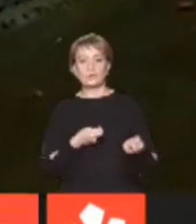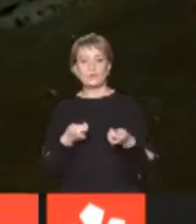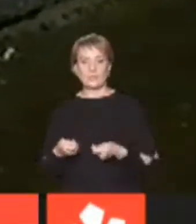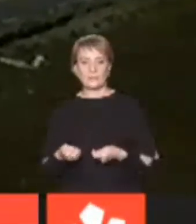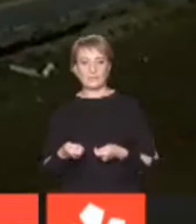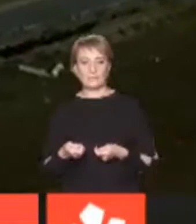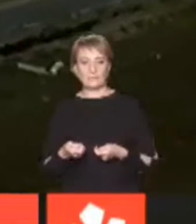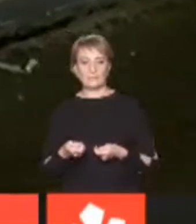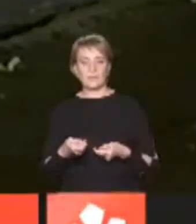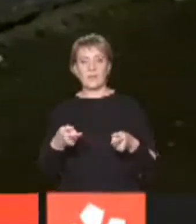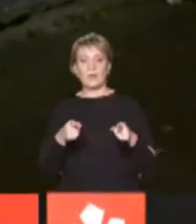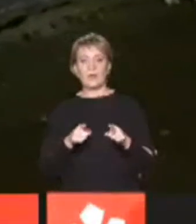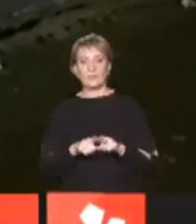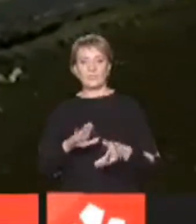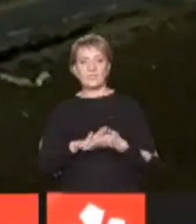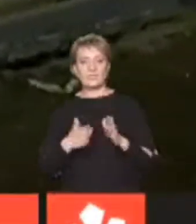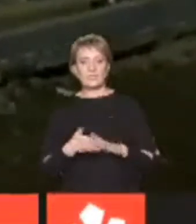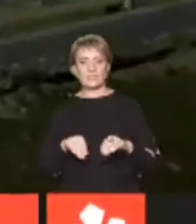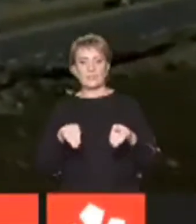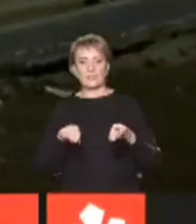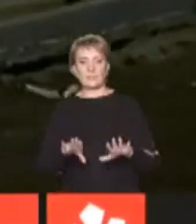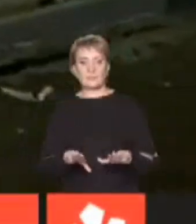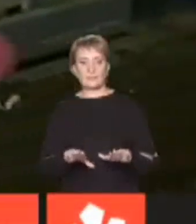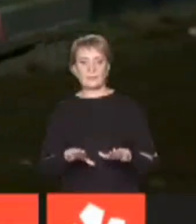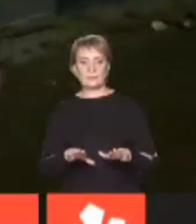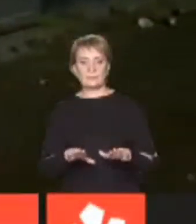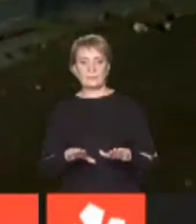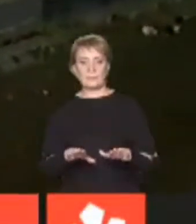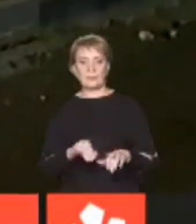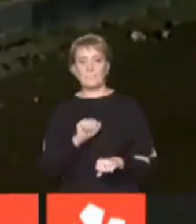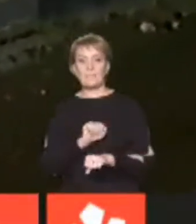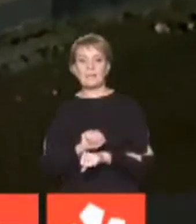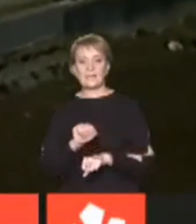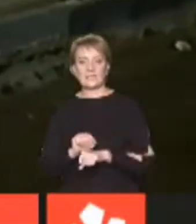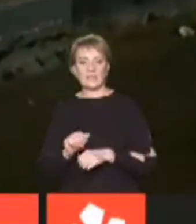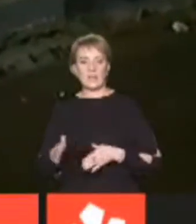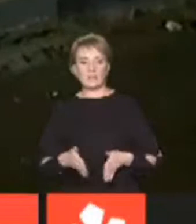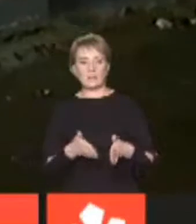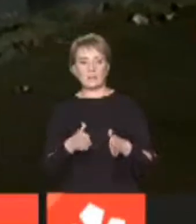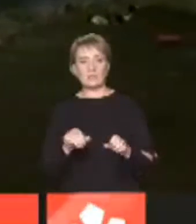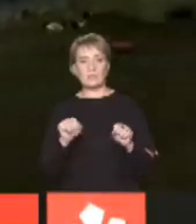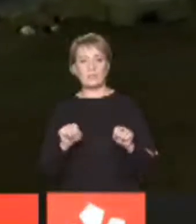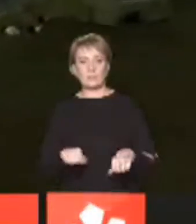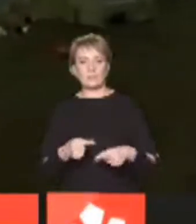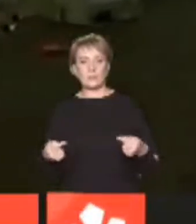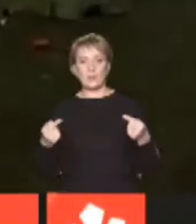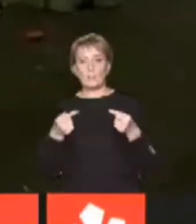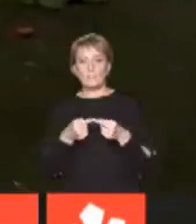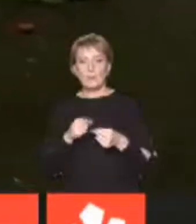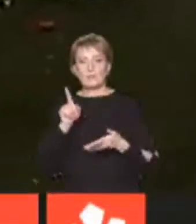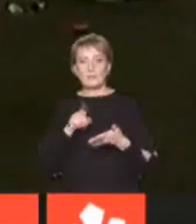доставки, і ну, таким чином вирішило обійти фактично перекриття дороги. А можливо, в певній мірі